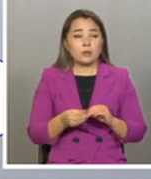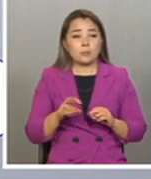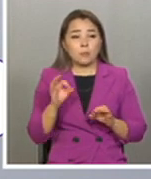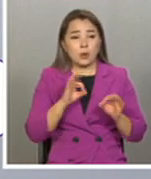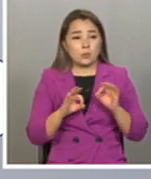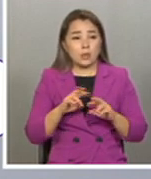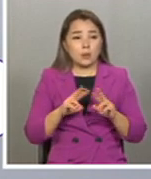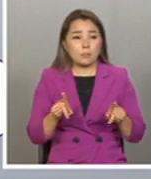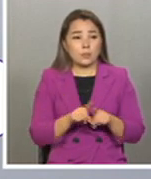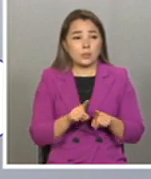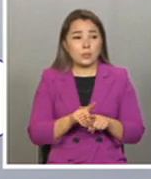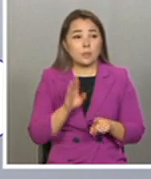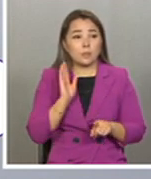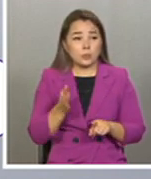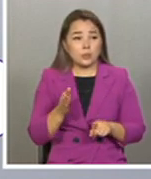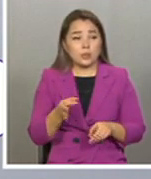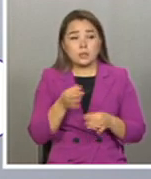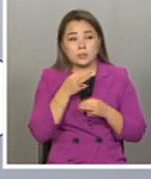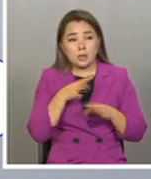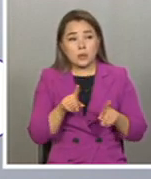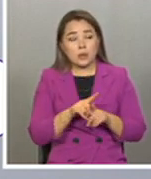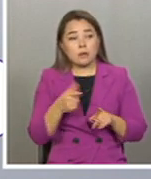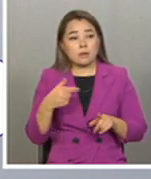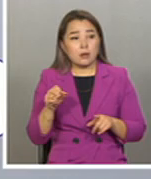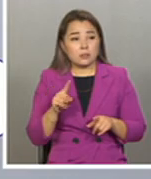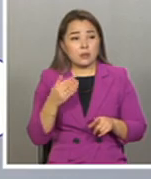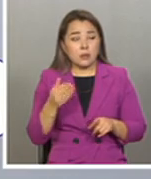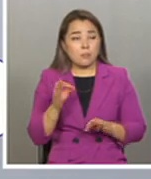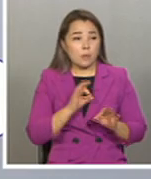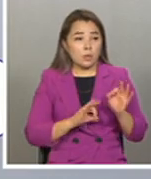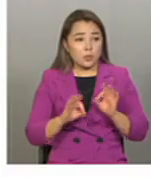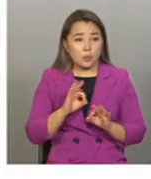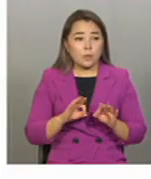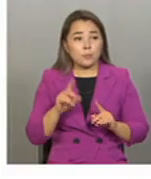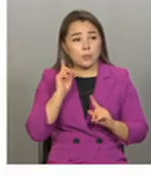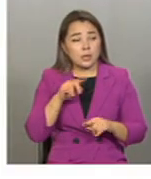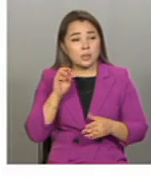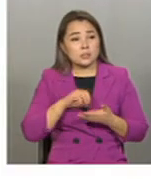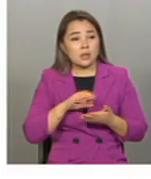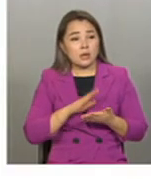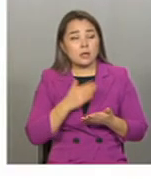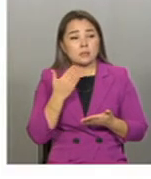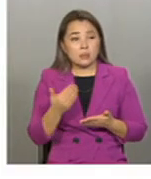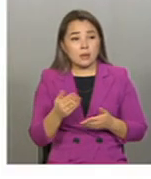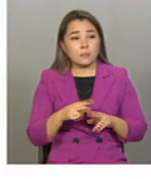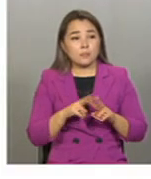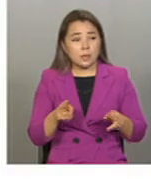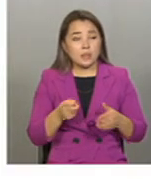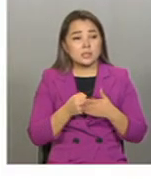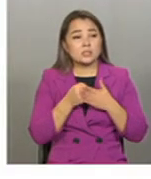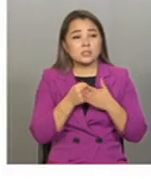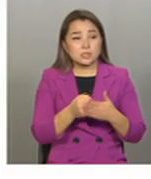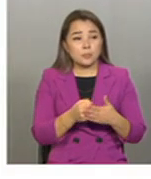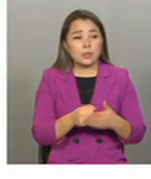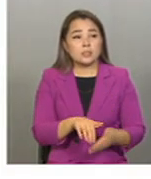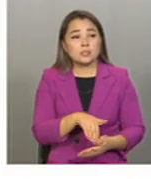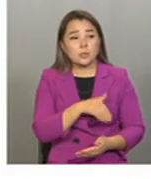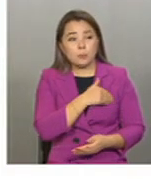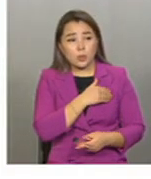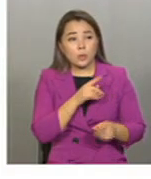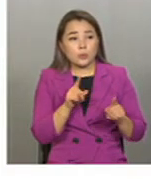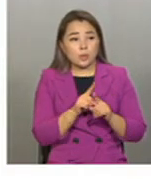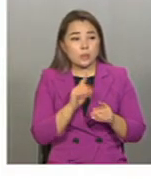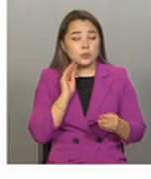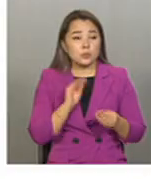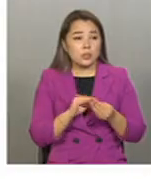болады. Кез келген газдың молекулаларының белгілі саны бірдей қысым мен температурада